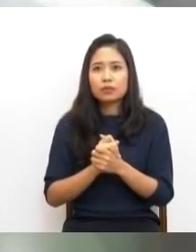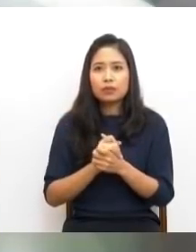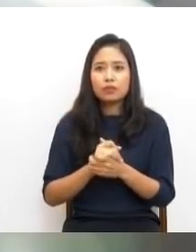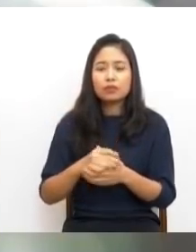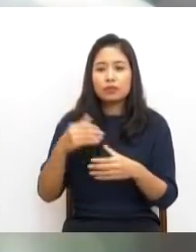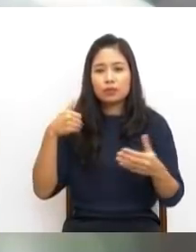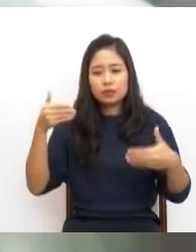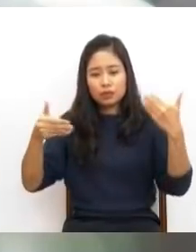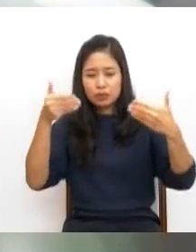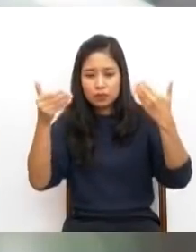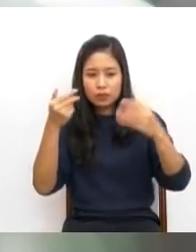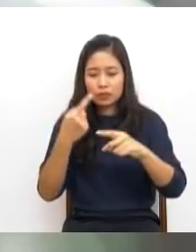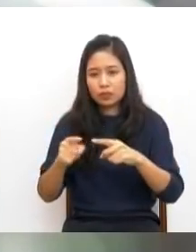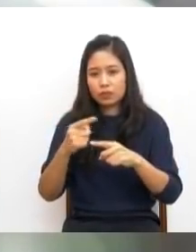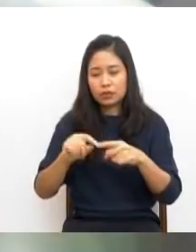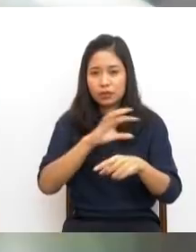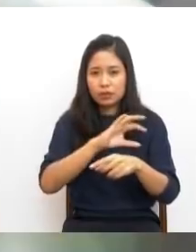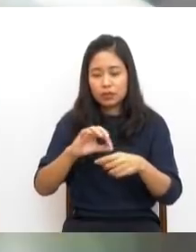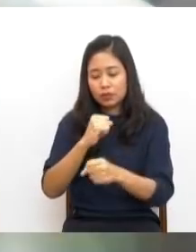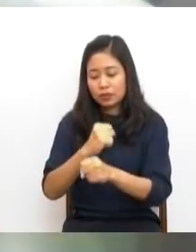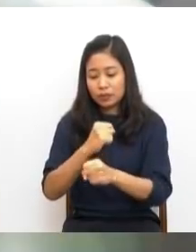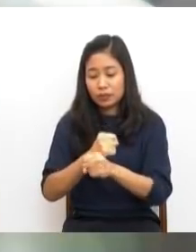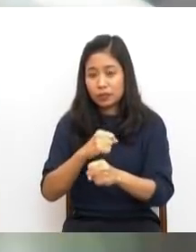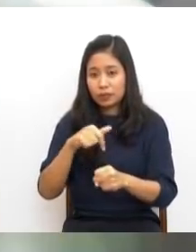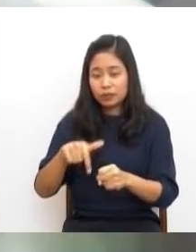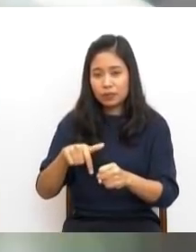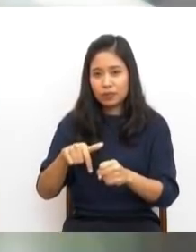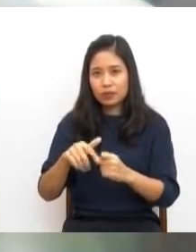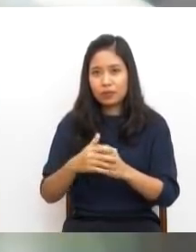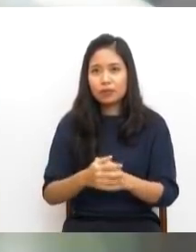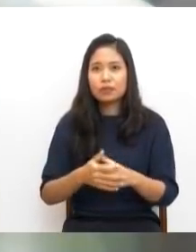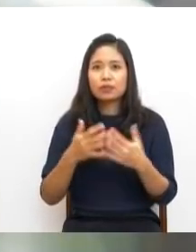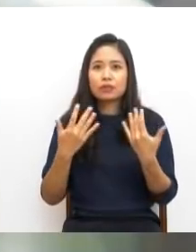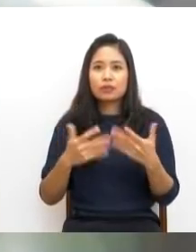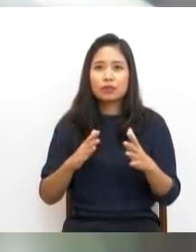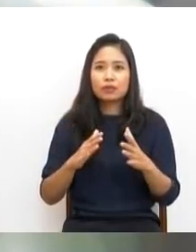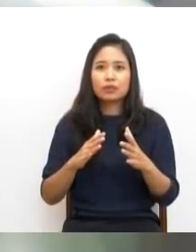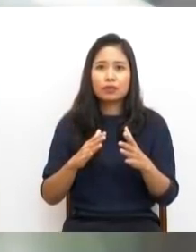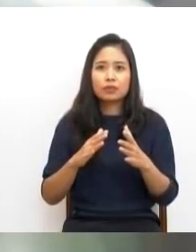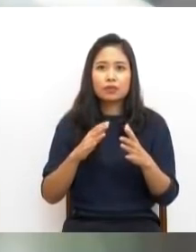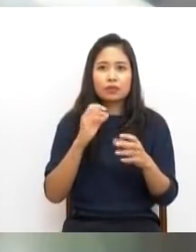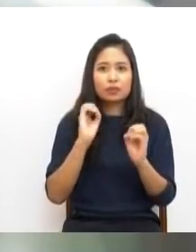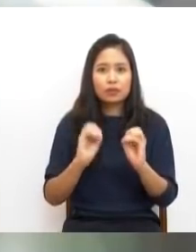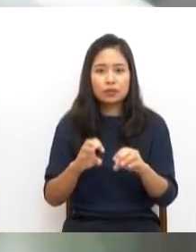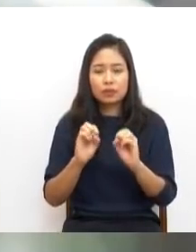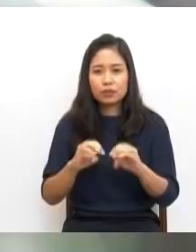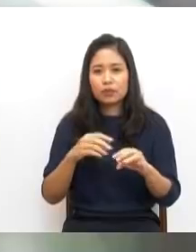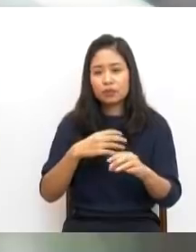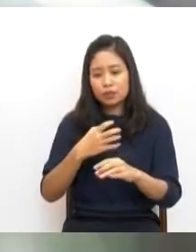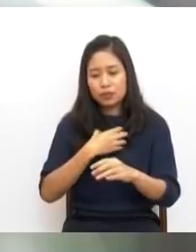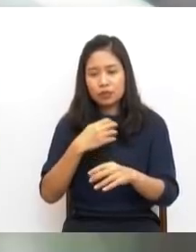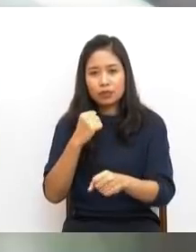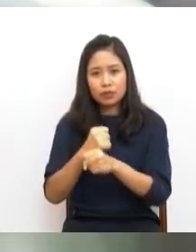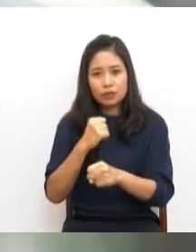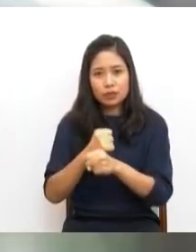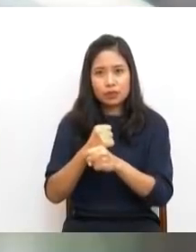ายการมาถอดรหัสเป็นโคดดิ้งการ์ดเสร็จแล้วเนี่ยเราก็เอาไปเหมือนกับไปสอนคุณครูแล้วยังทำการ์ดเนี้ย